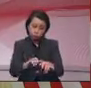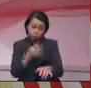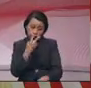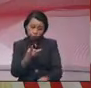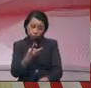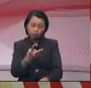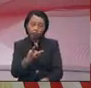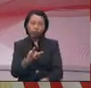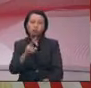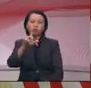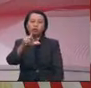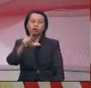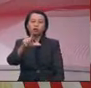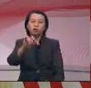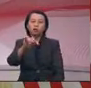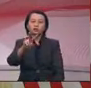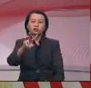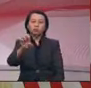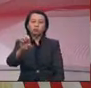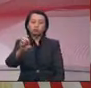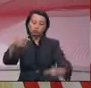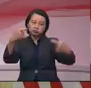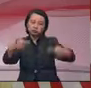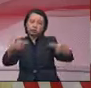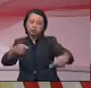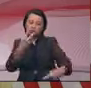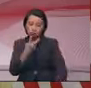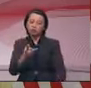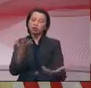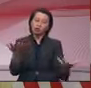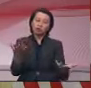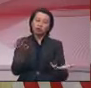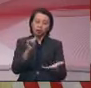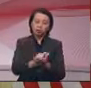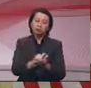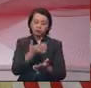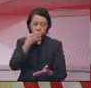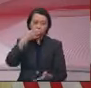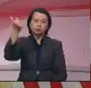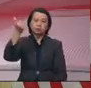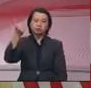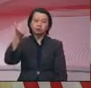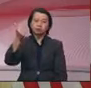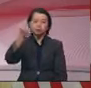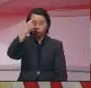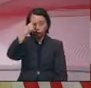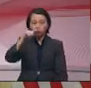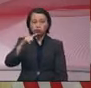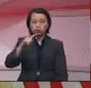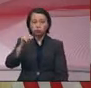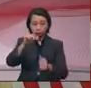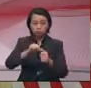di mana-mana saja. Itu dibenarkan dan itulah yang digalakkan ya kepada